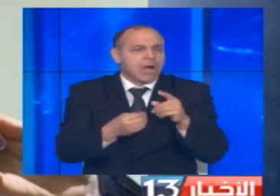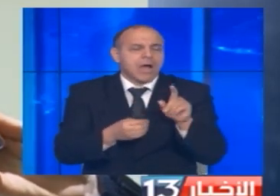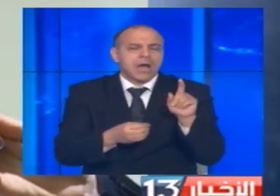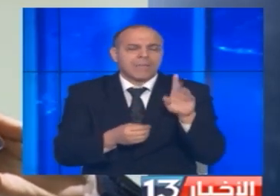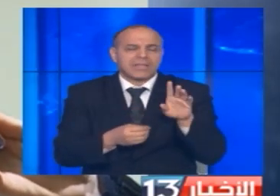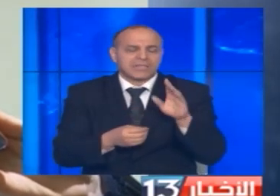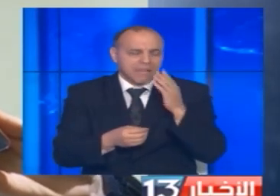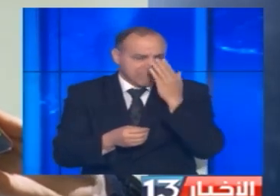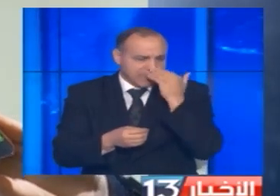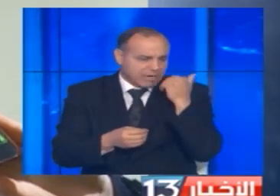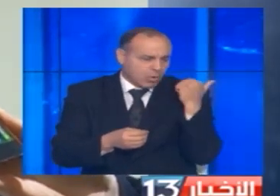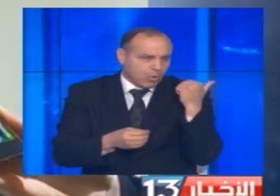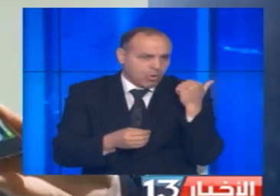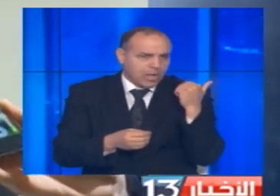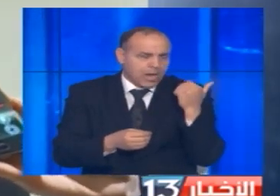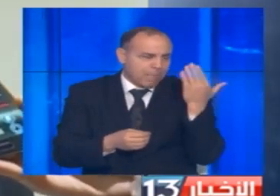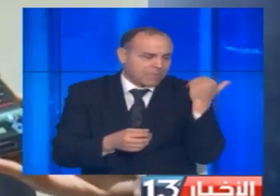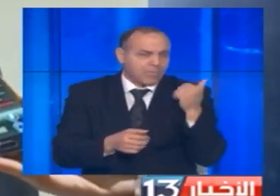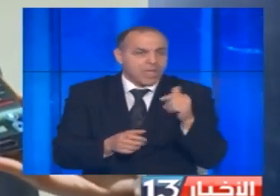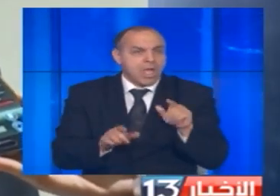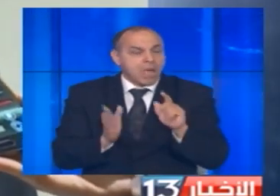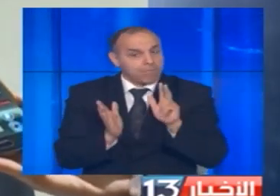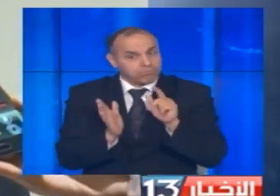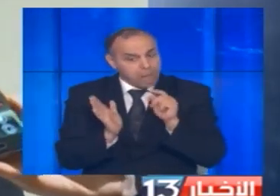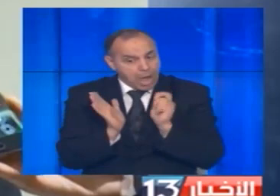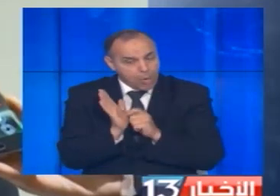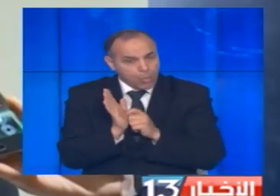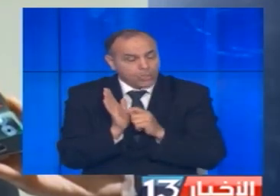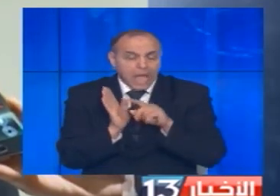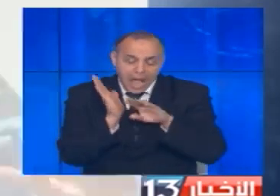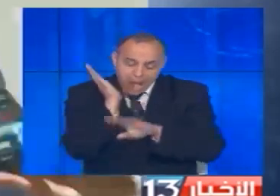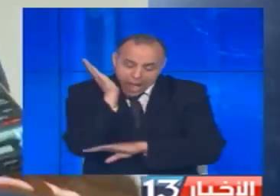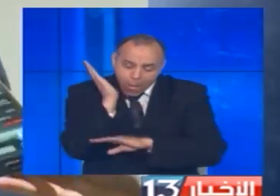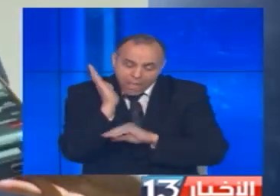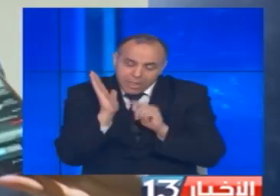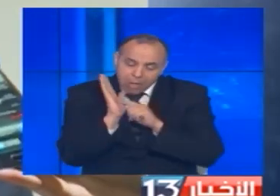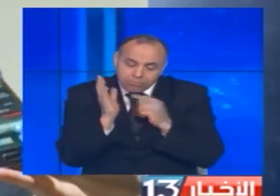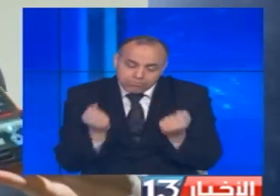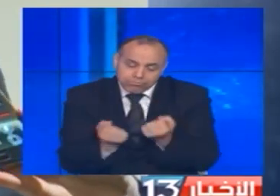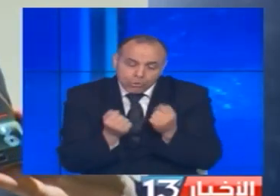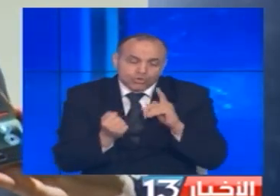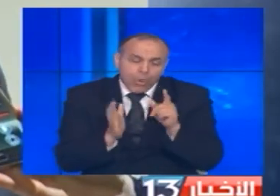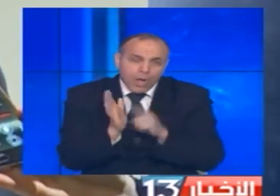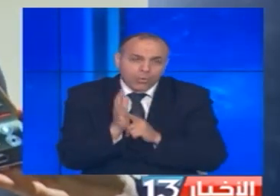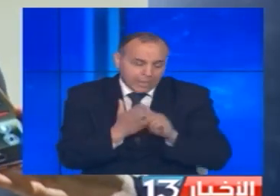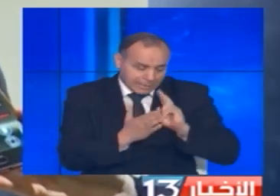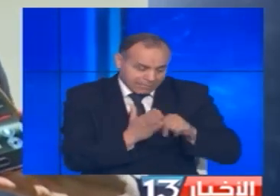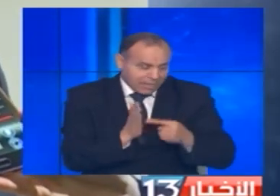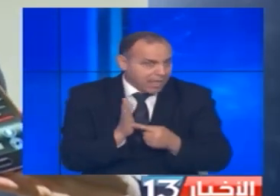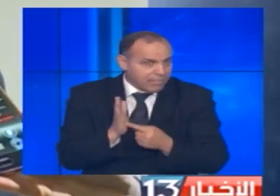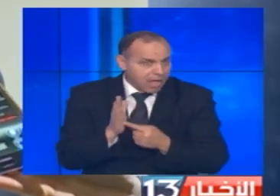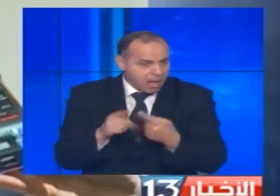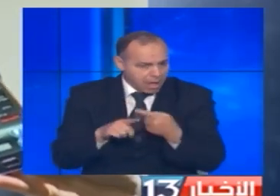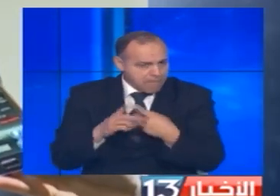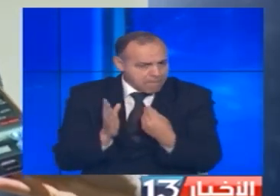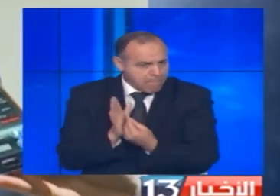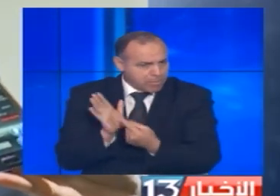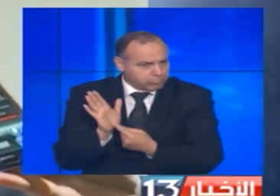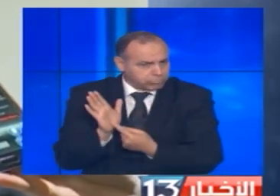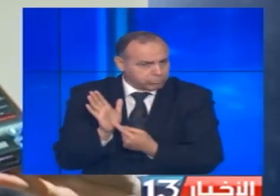فيفري الماضي، واللي يضبط ما هي قواعد الحملة. الاتفاقية هذه أو القرار المشترك هذا